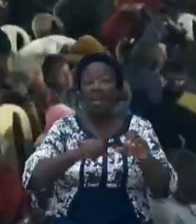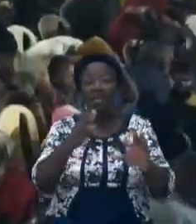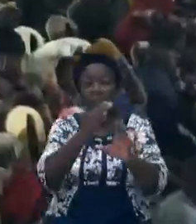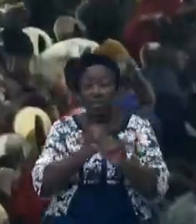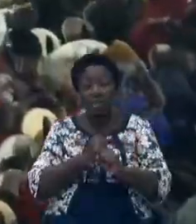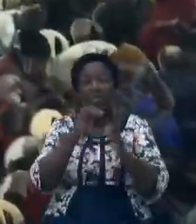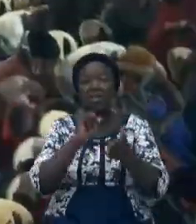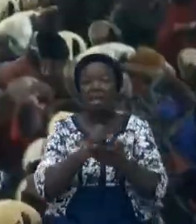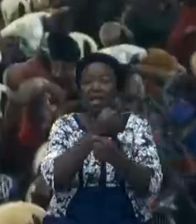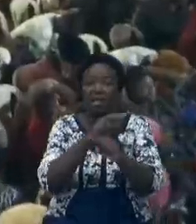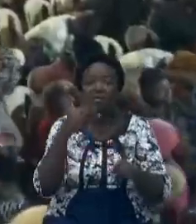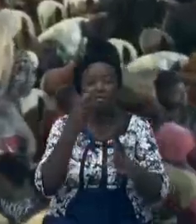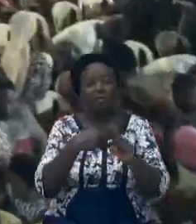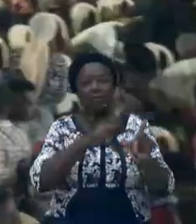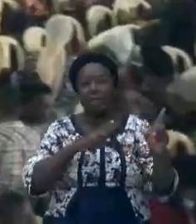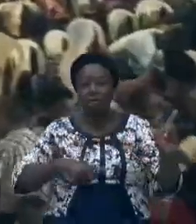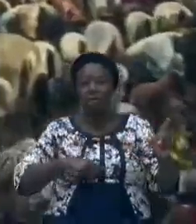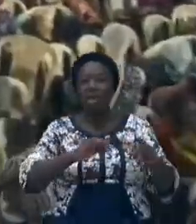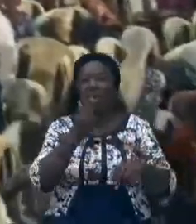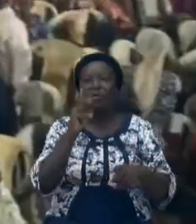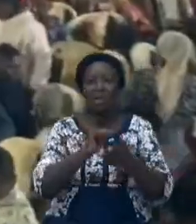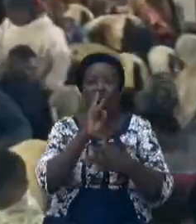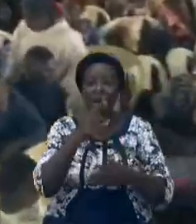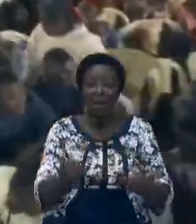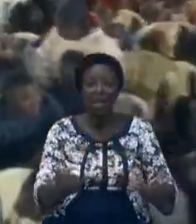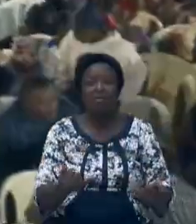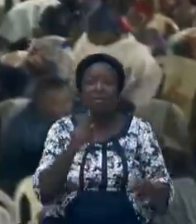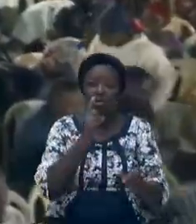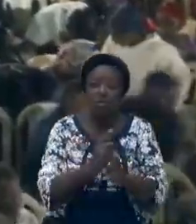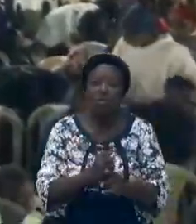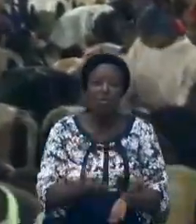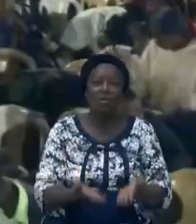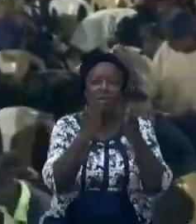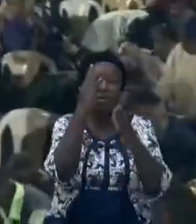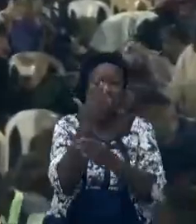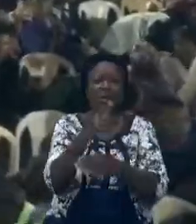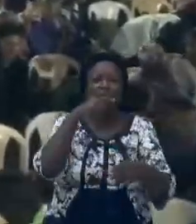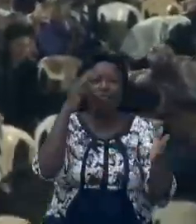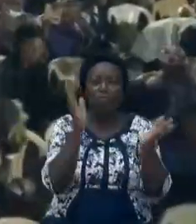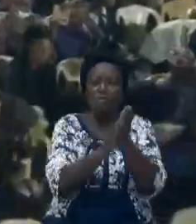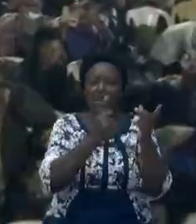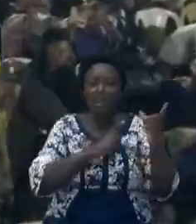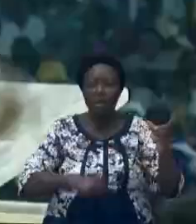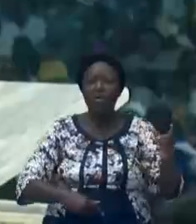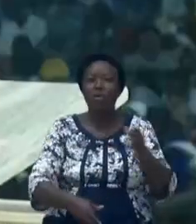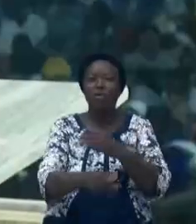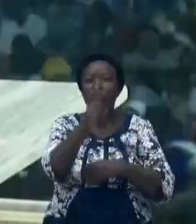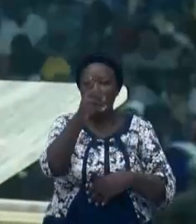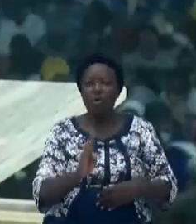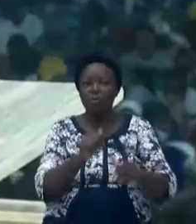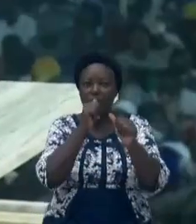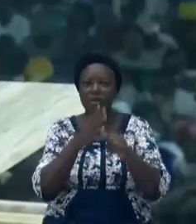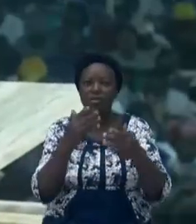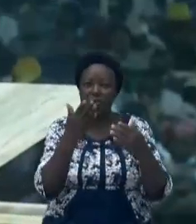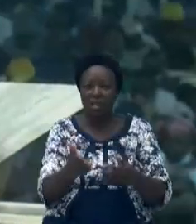je peux recevoir ce salut du seigneur partout ailleurs les dames 1 gloire